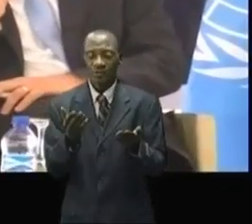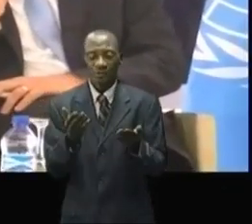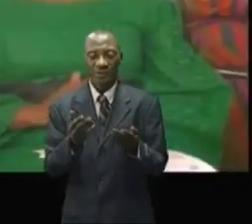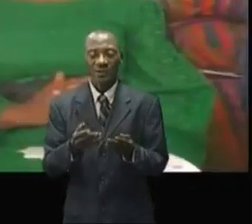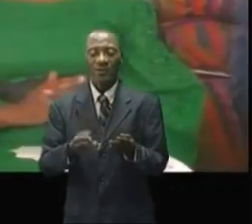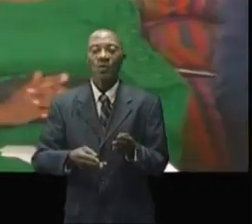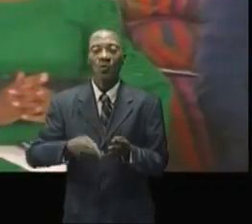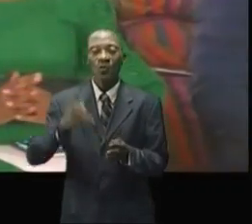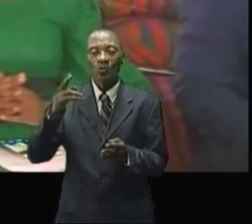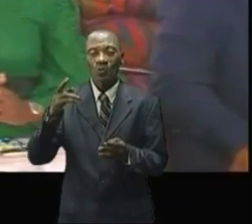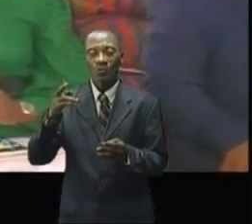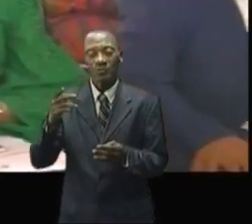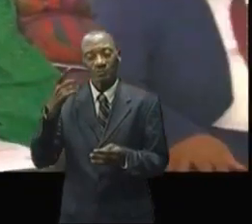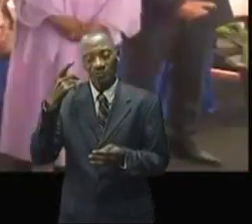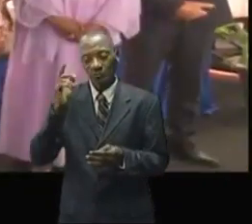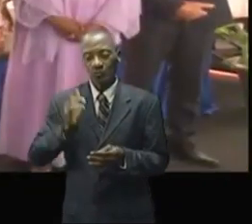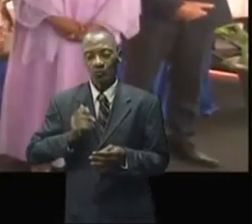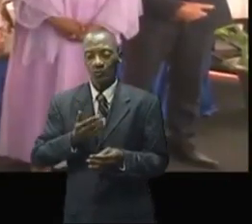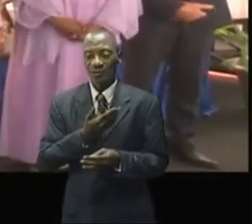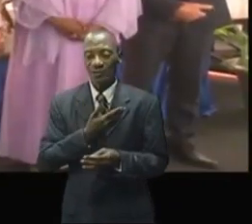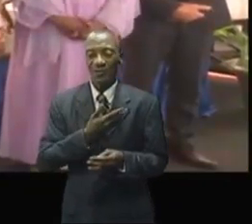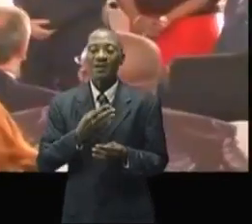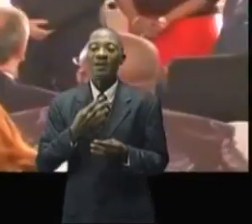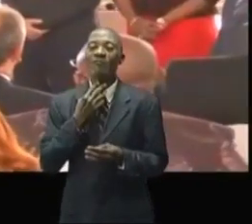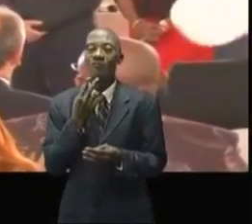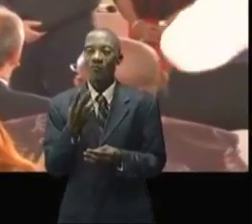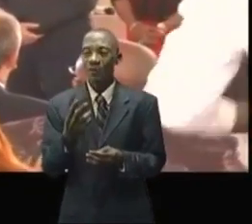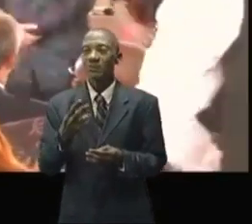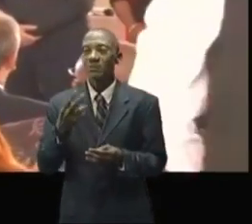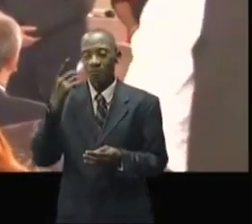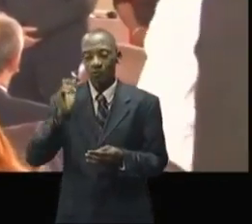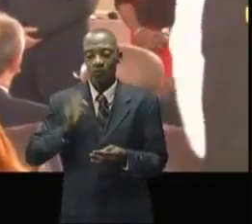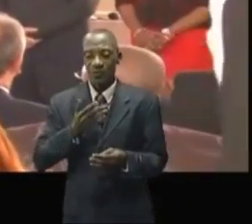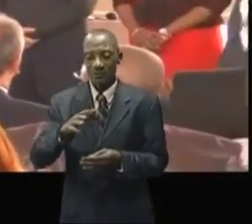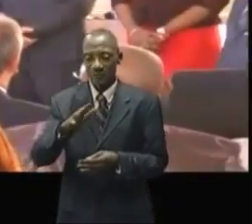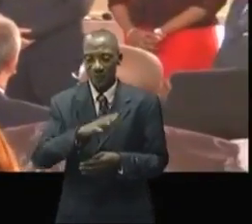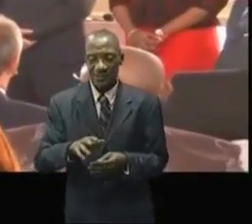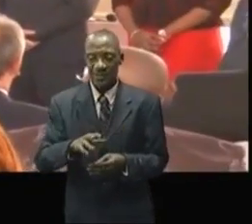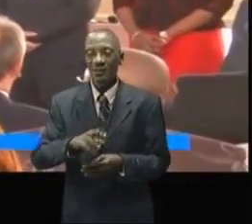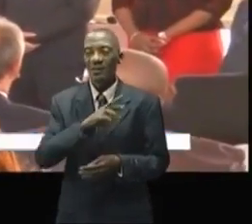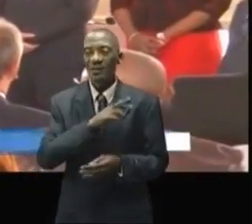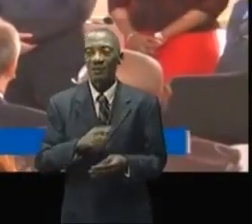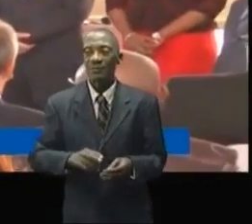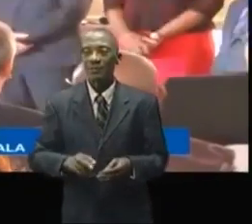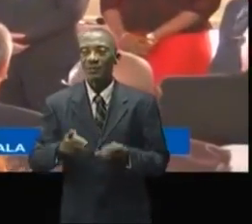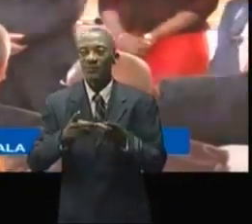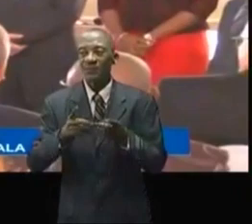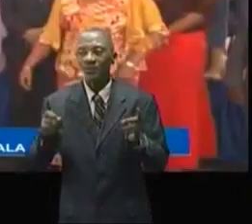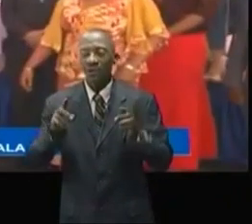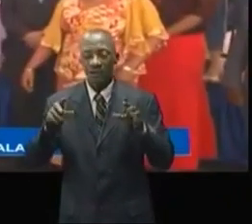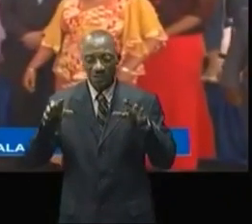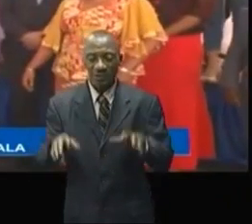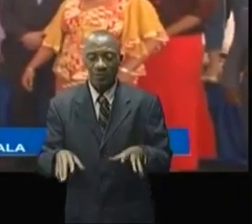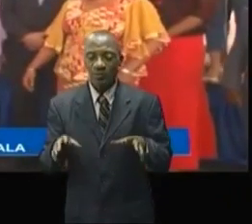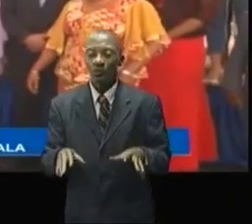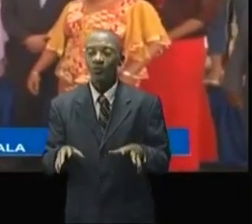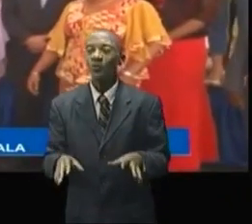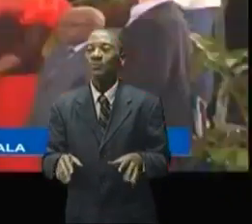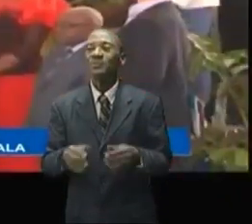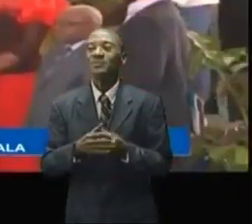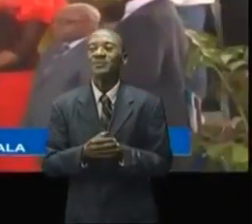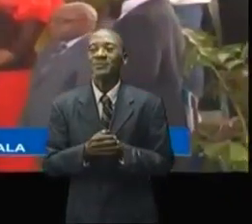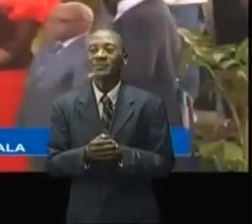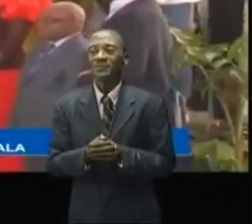charge des violences sexuelles, ont tous présenté les avancées enregistrées dans ce domaine et ont soutenu la mise en place